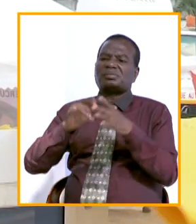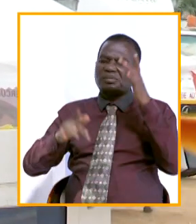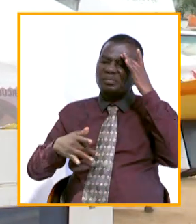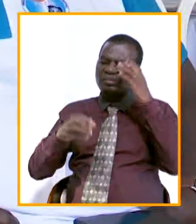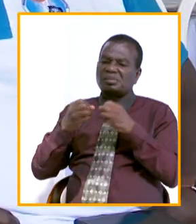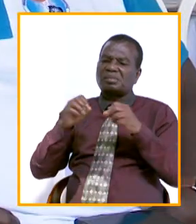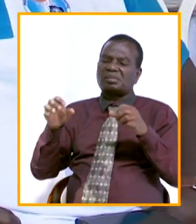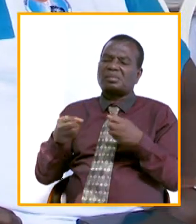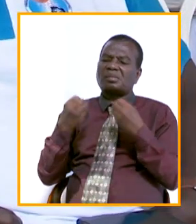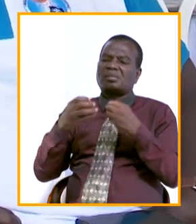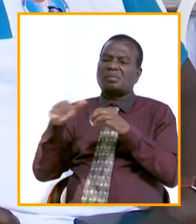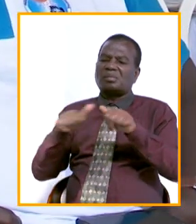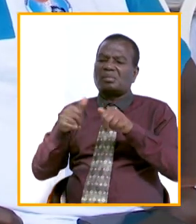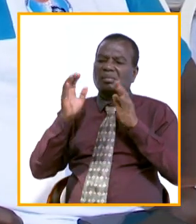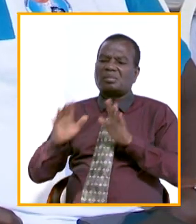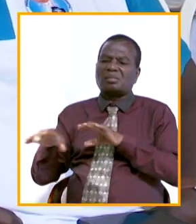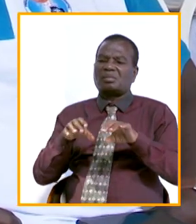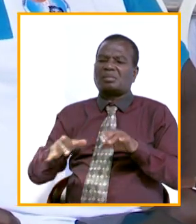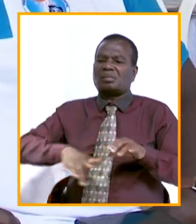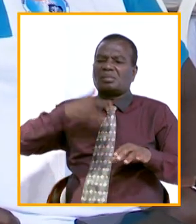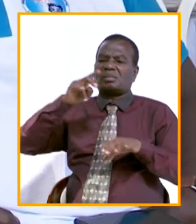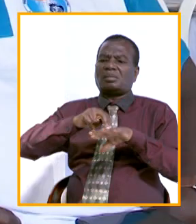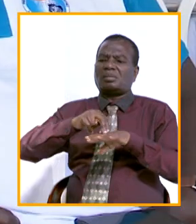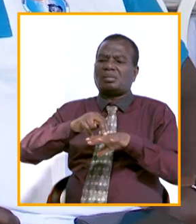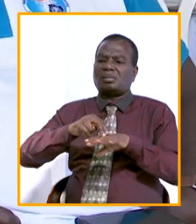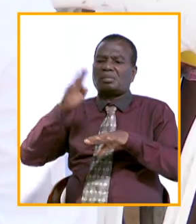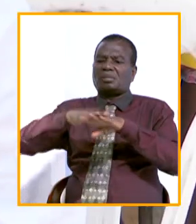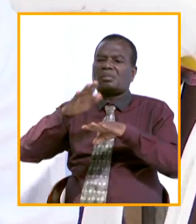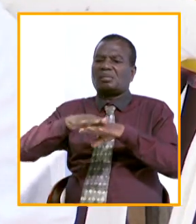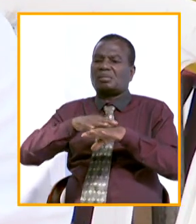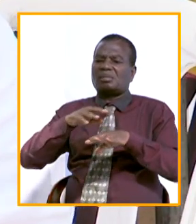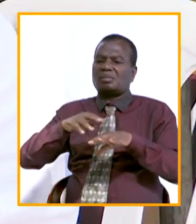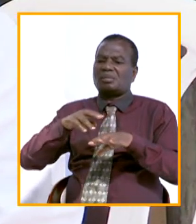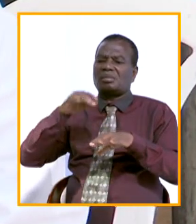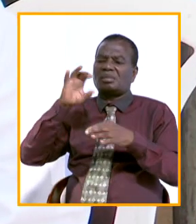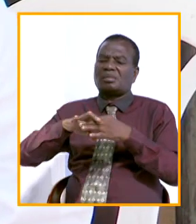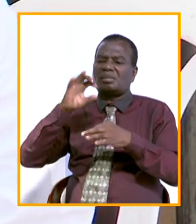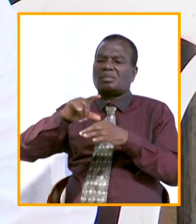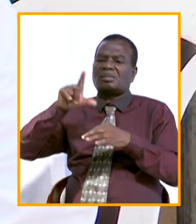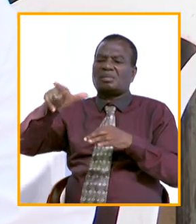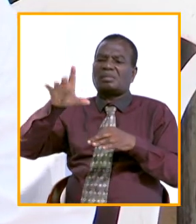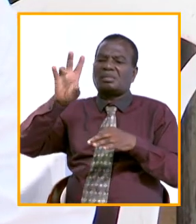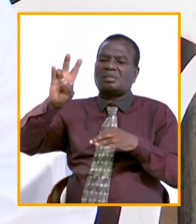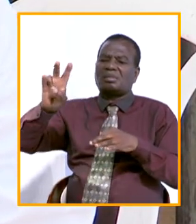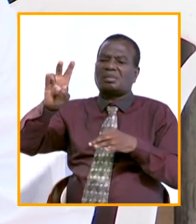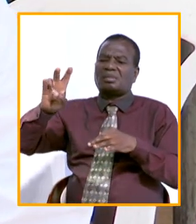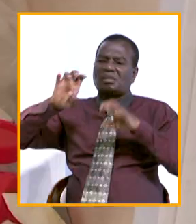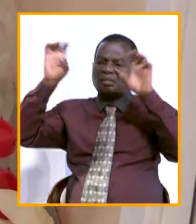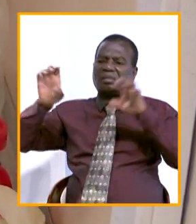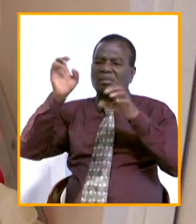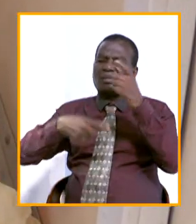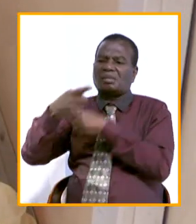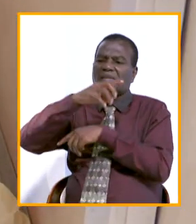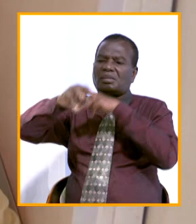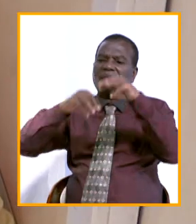plusieurs actions sont entreprises. Sensibilisation, dépistage au menu de cette 27e édition de la Journée mondiale de